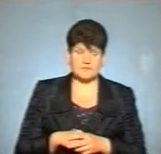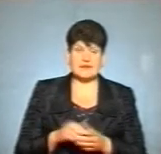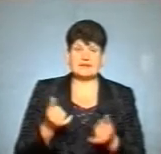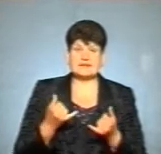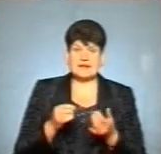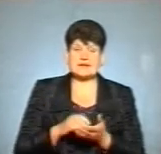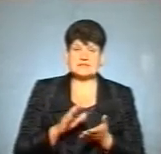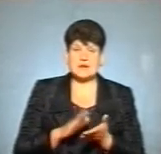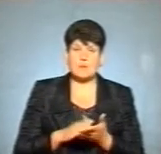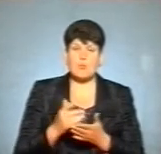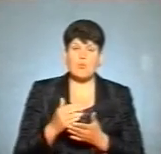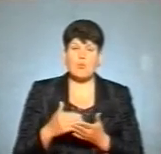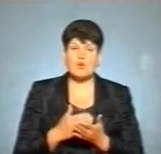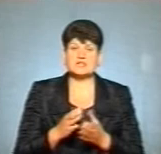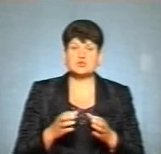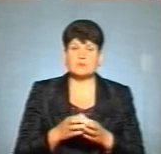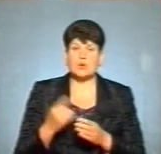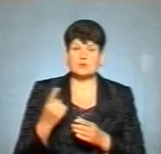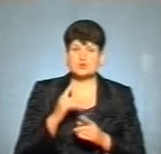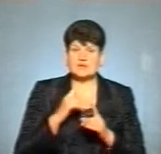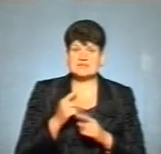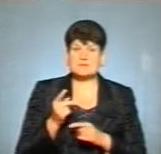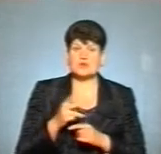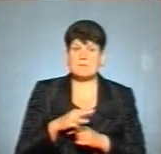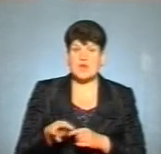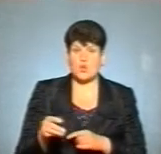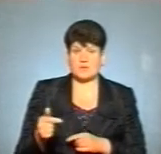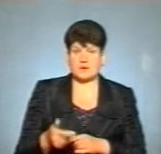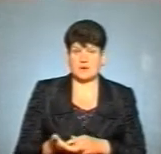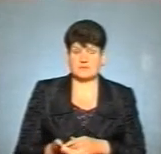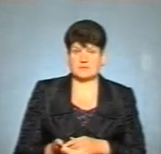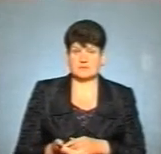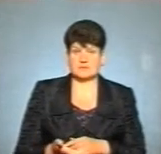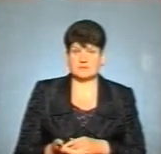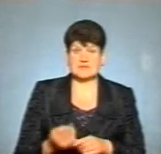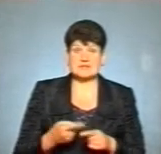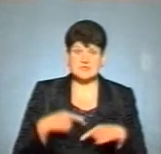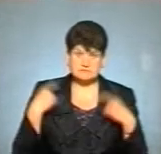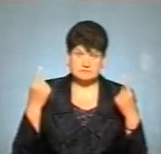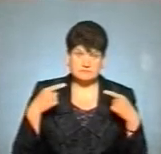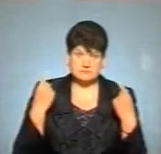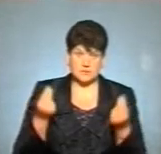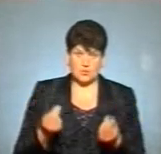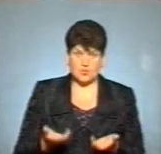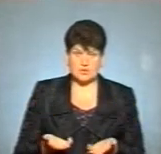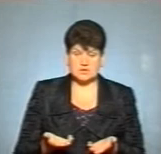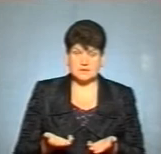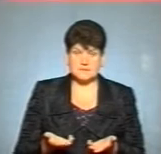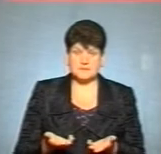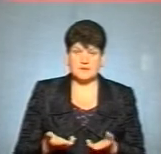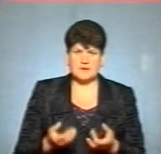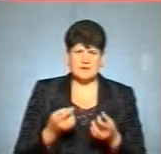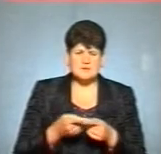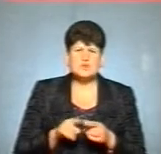реєстрації політичної партії списку до обласної ради – це близько 1,5 мільйона гривень. Це що це означає? Кошти. Тобто, що звичайні